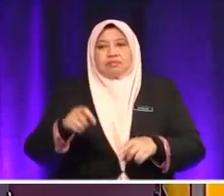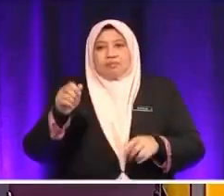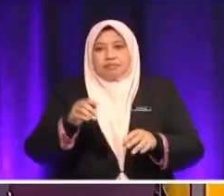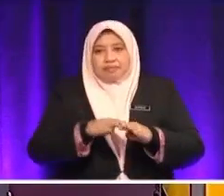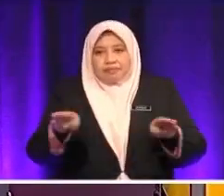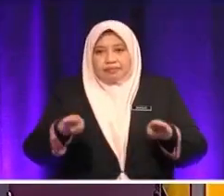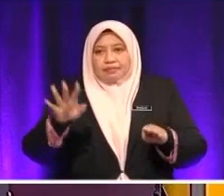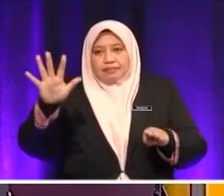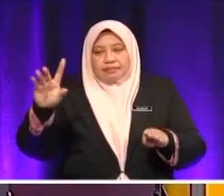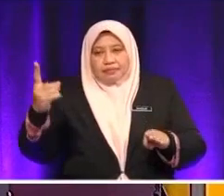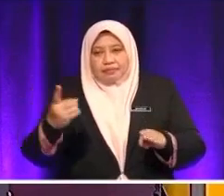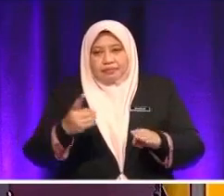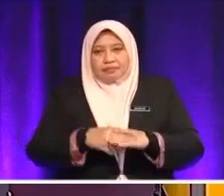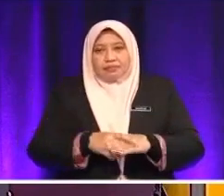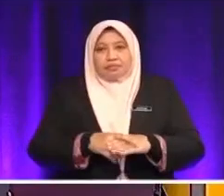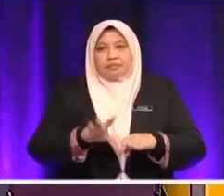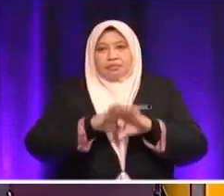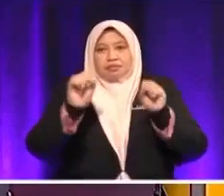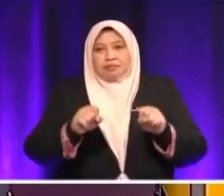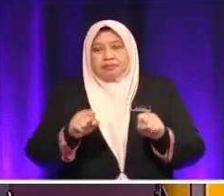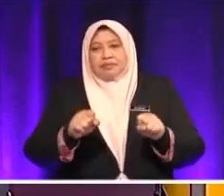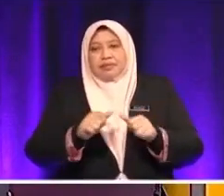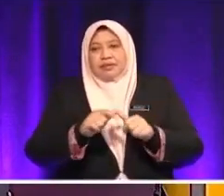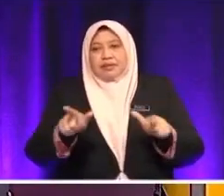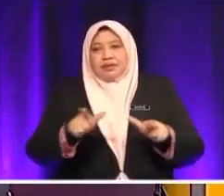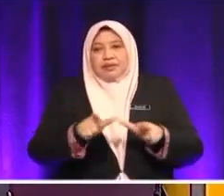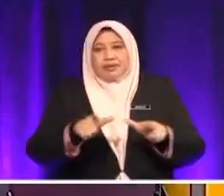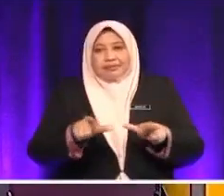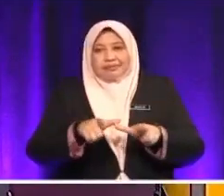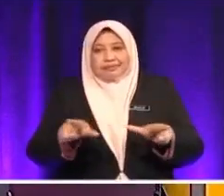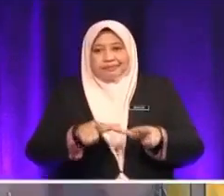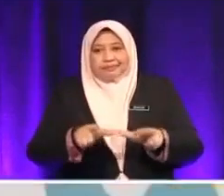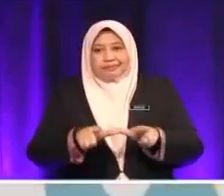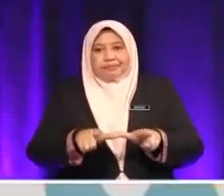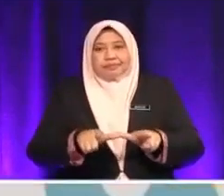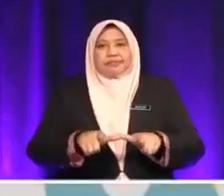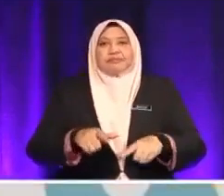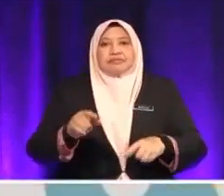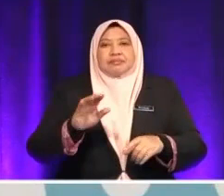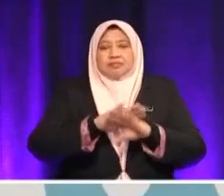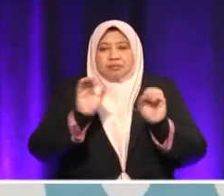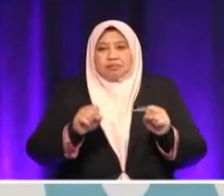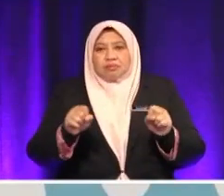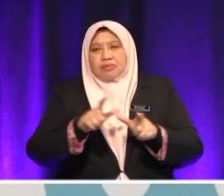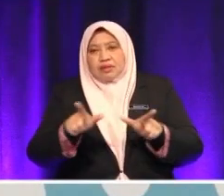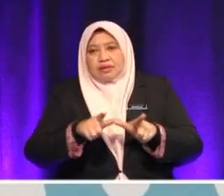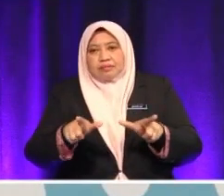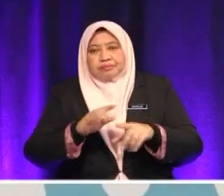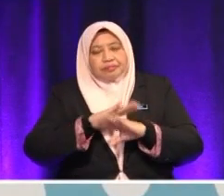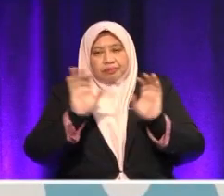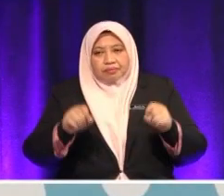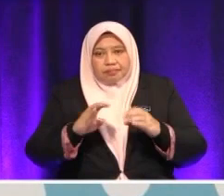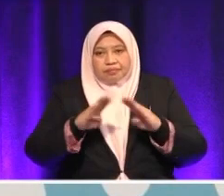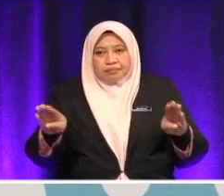adalah 5 Hanin dia tak boleh lompat-lompat-lompat 10 popula lima tiba-tiba datang 15 25 kemudian atap